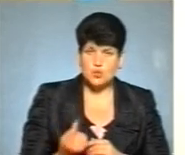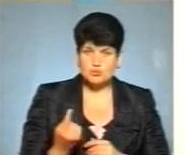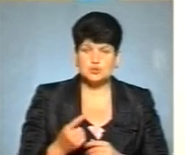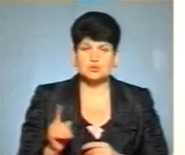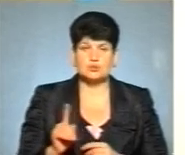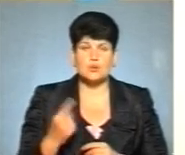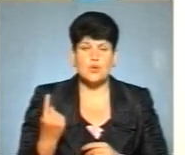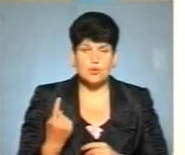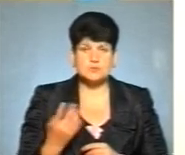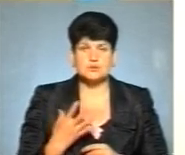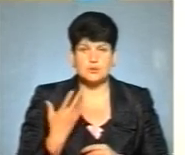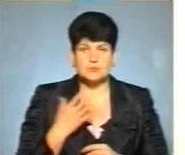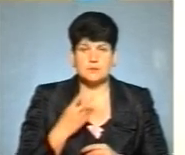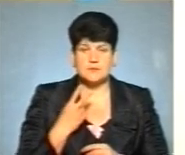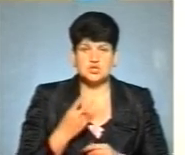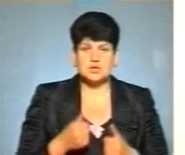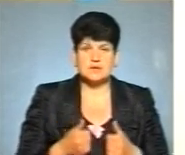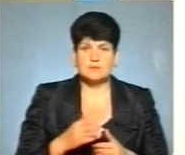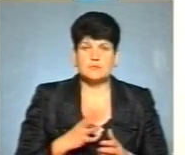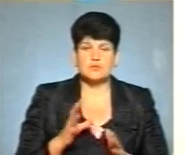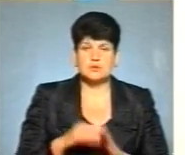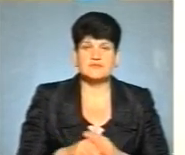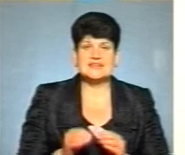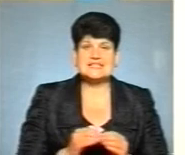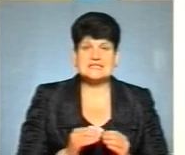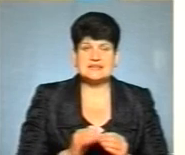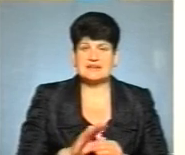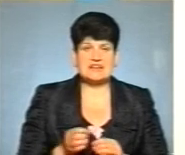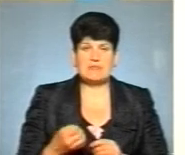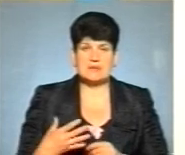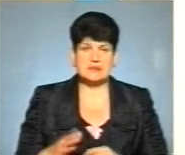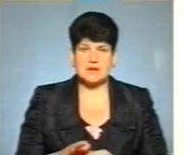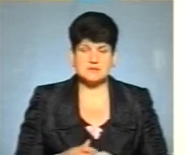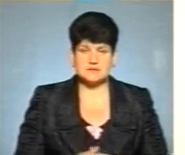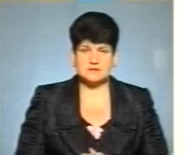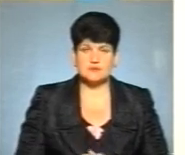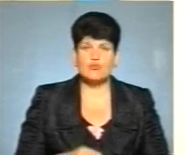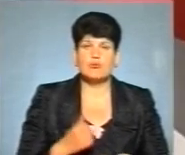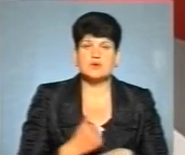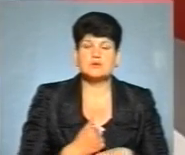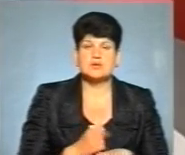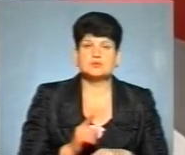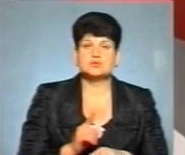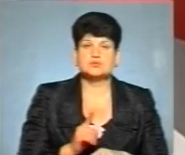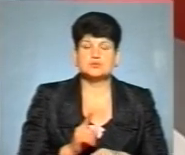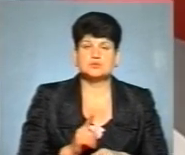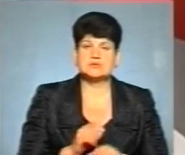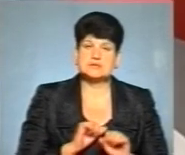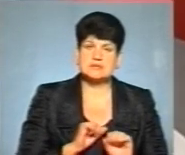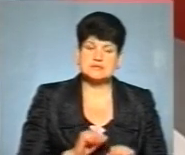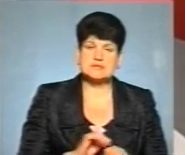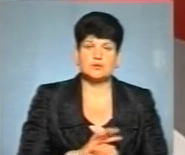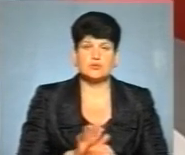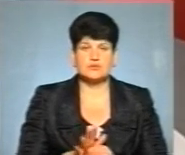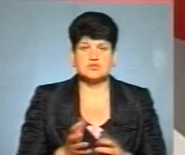от коли ми будемо бачити наступні рейтинги, щоб ми були в десятці, а не в 15-ці. А в пріоритетності що ставите? Захистити від ковіду